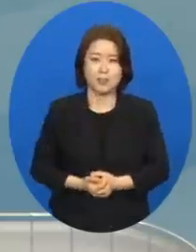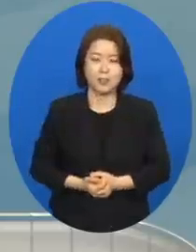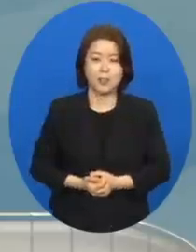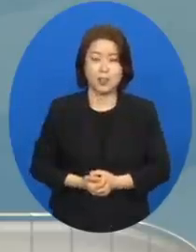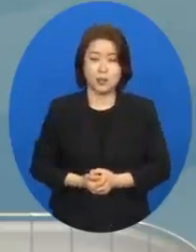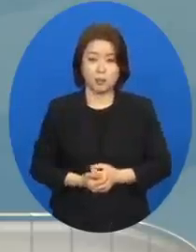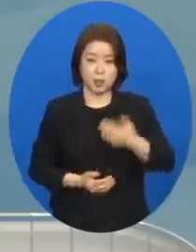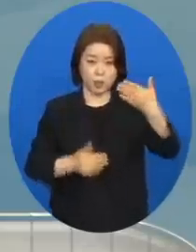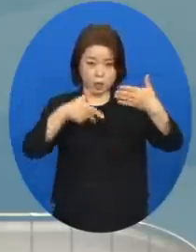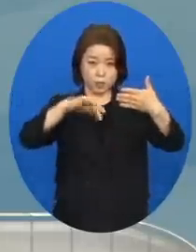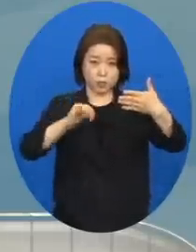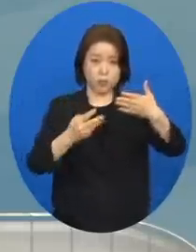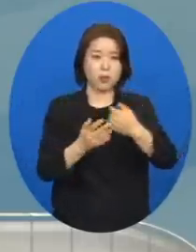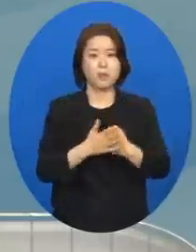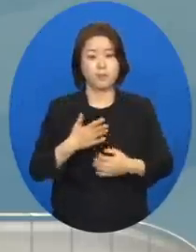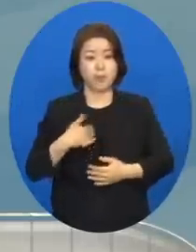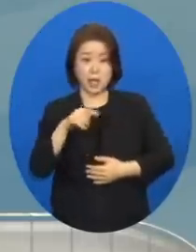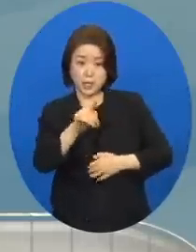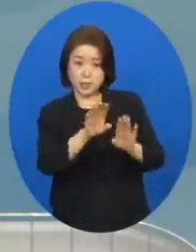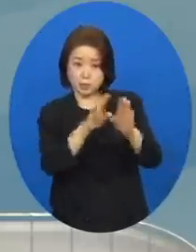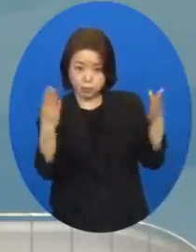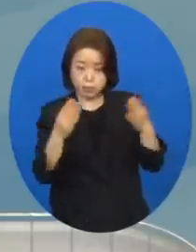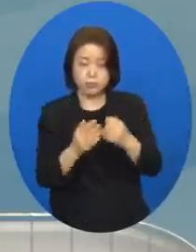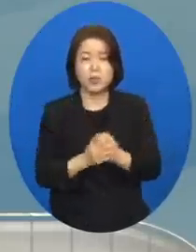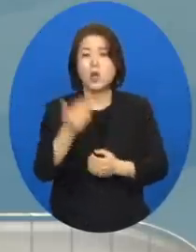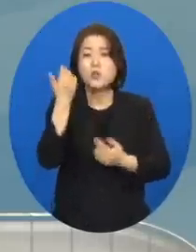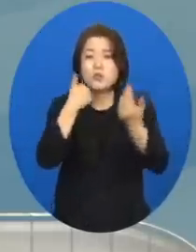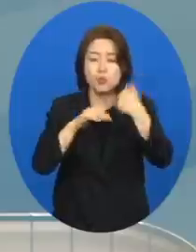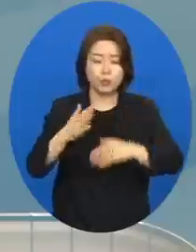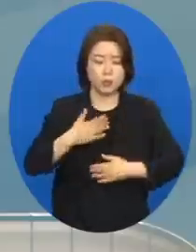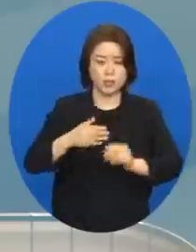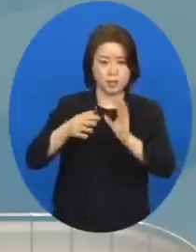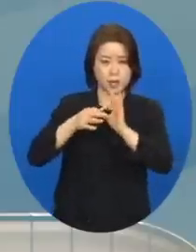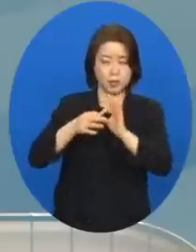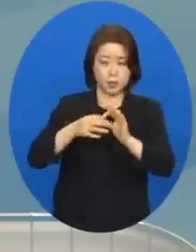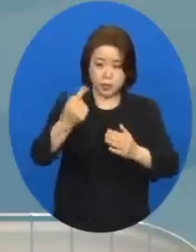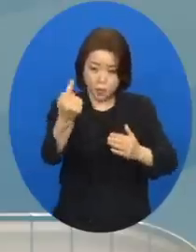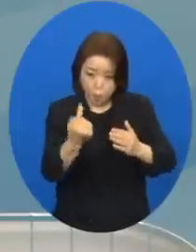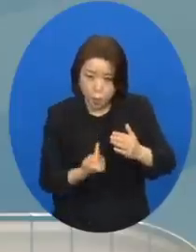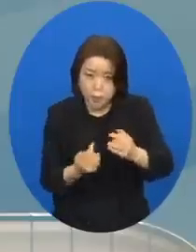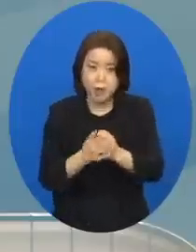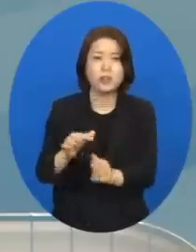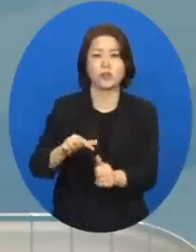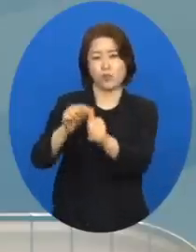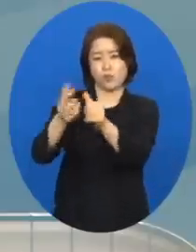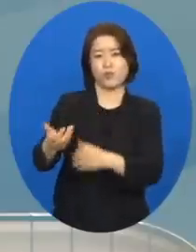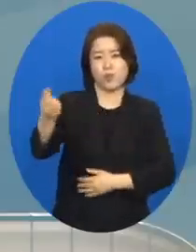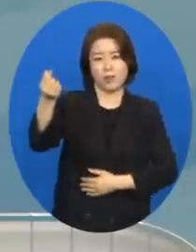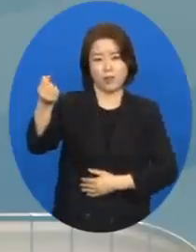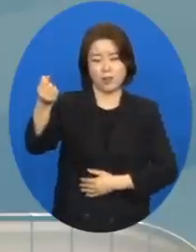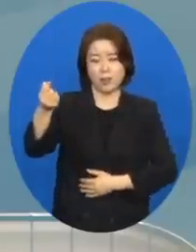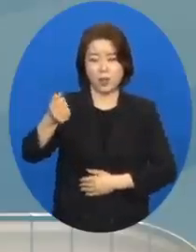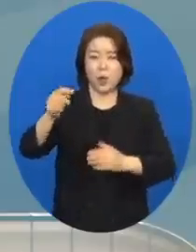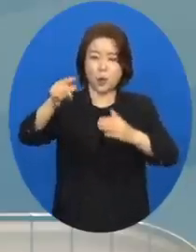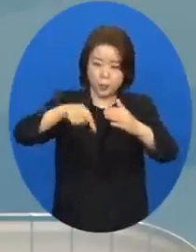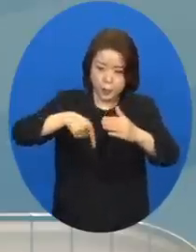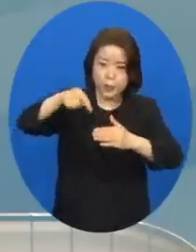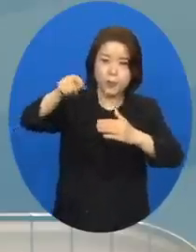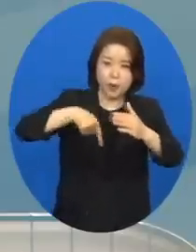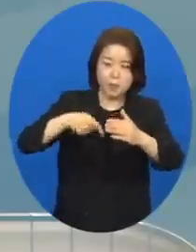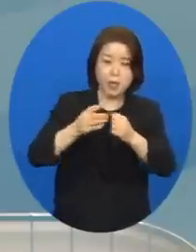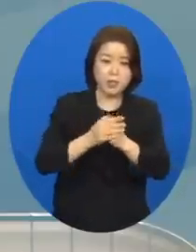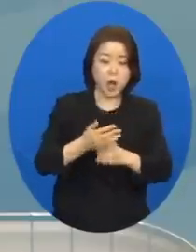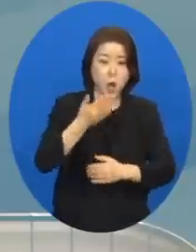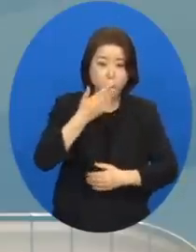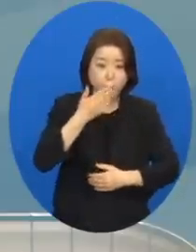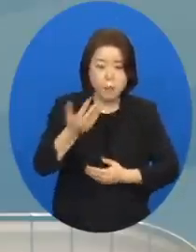9절에 나는 그 문이다. 누구든지 나를 통하여 들어오면 구원을 얻고 드나들면서 꼴을